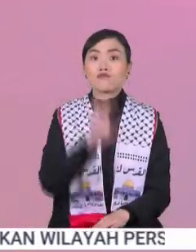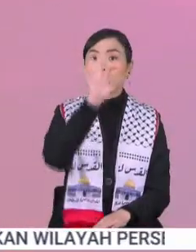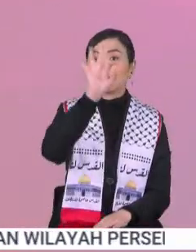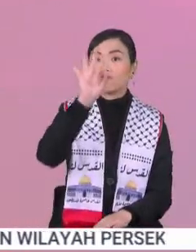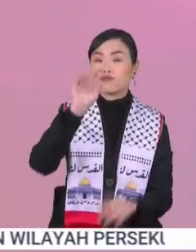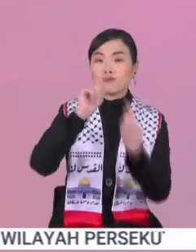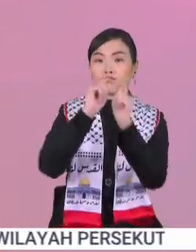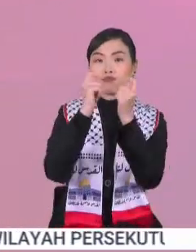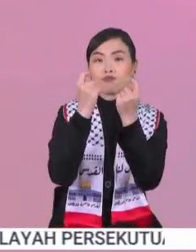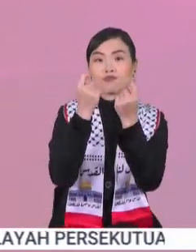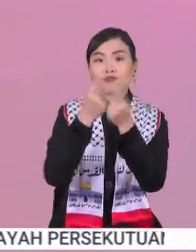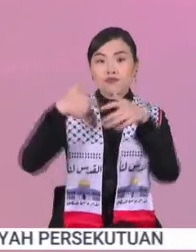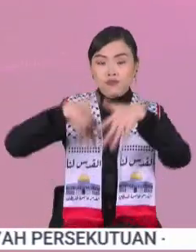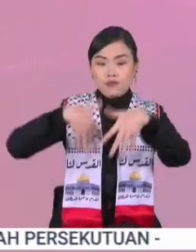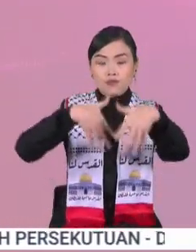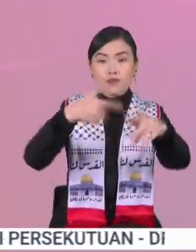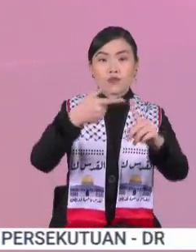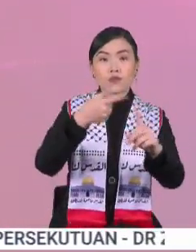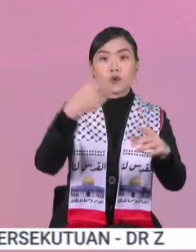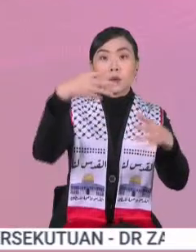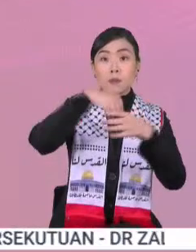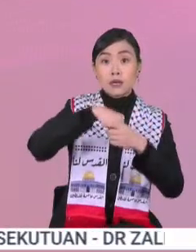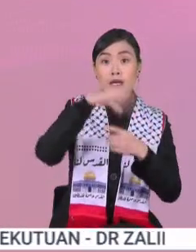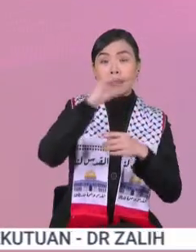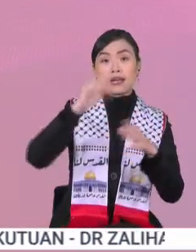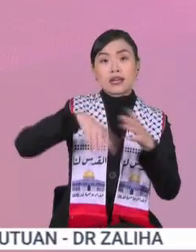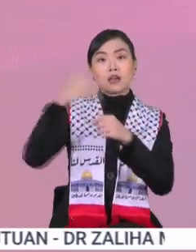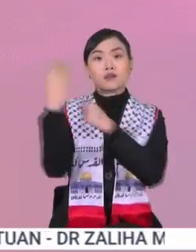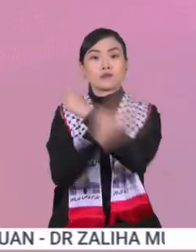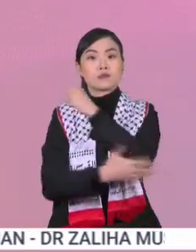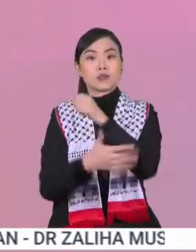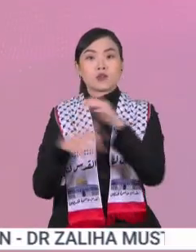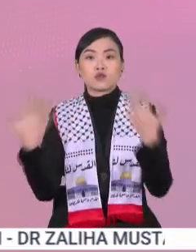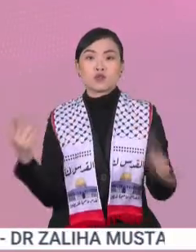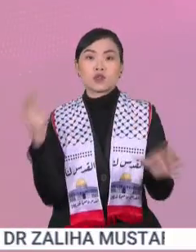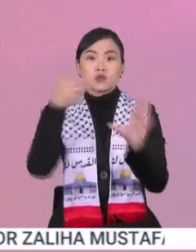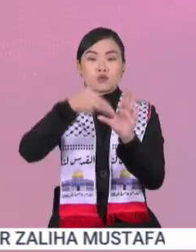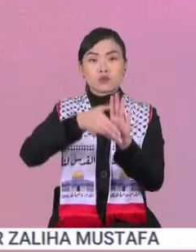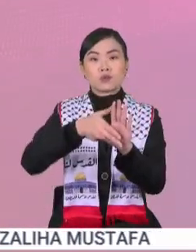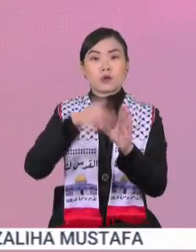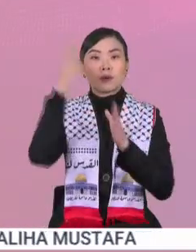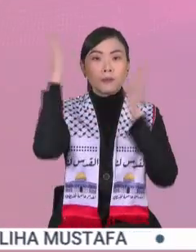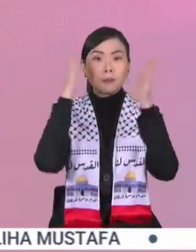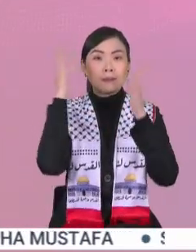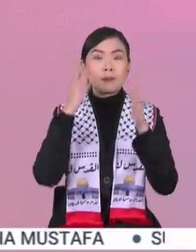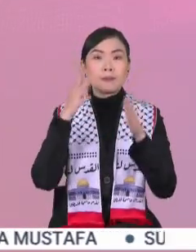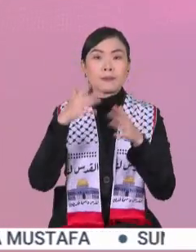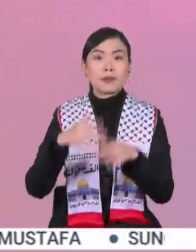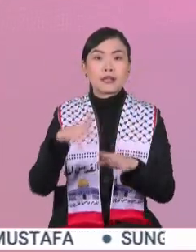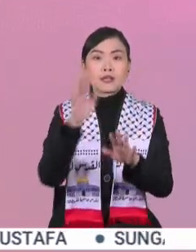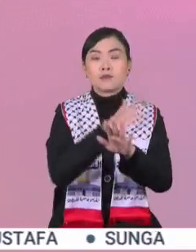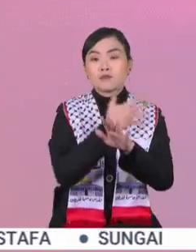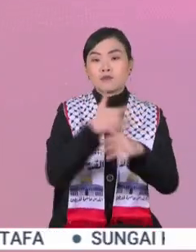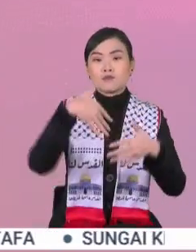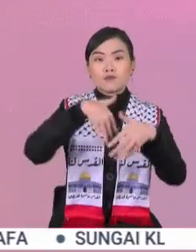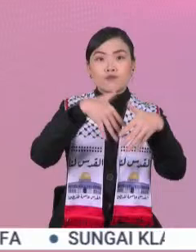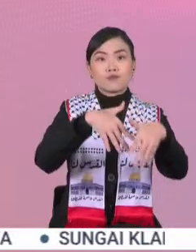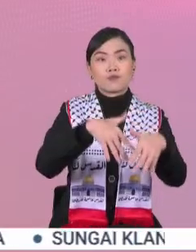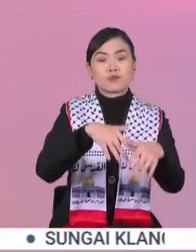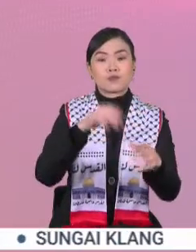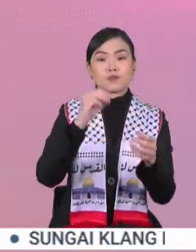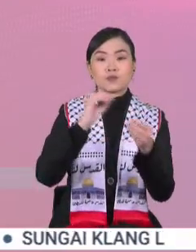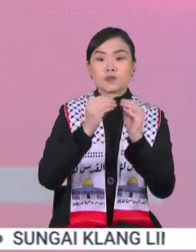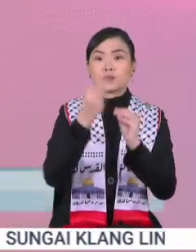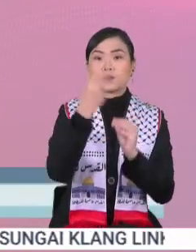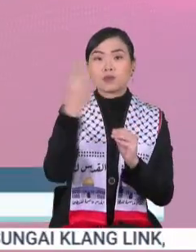99 pasukan pancaragam dari dalam dan luar negara menyertai Malaysia National band competition netcom edisi ke-22 penganjuran selama